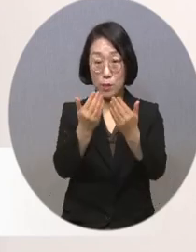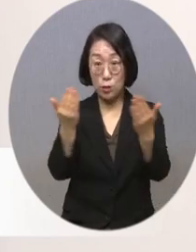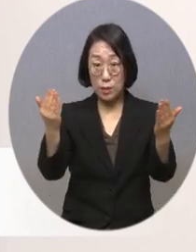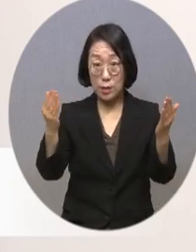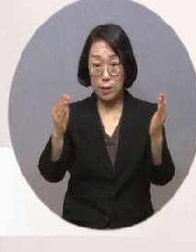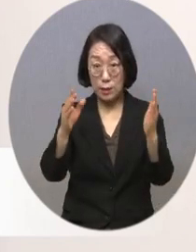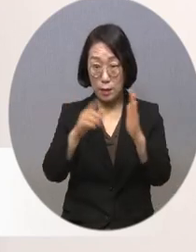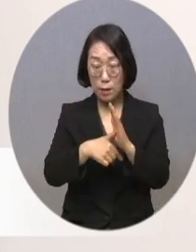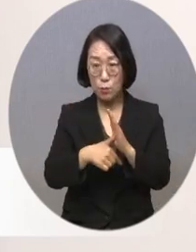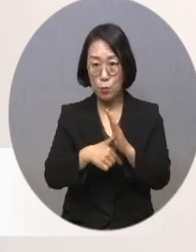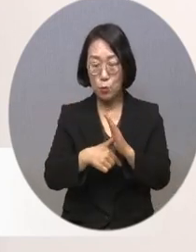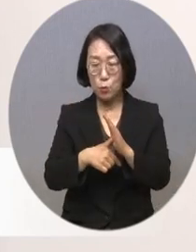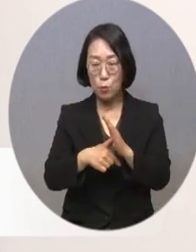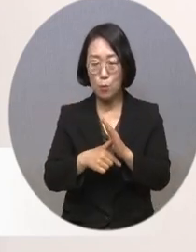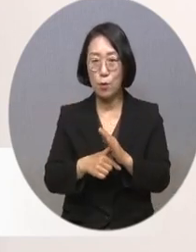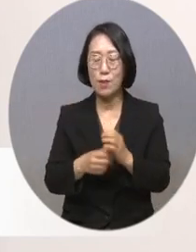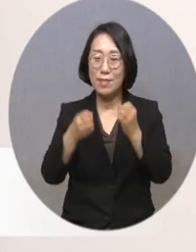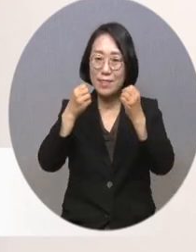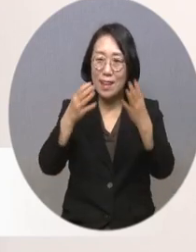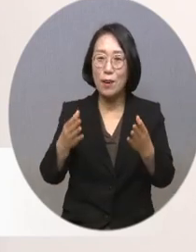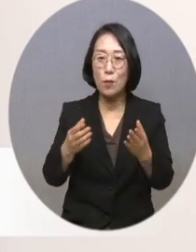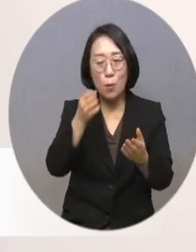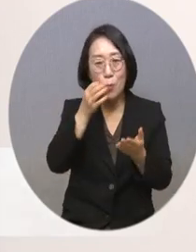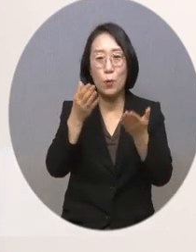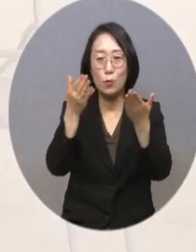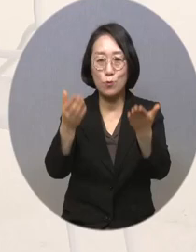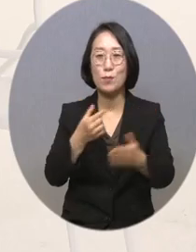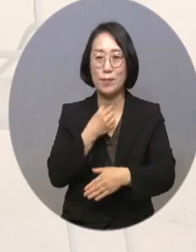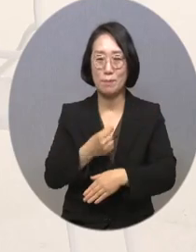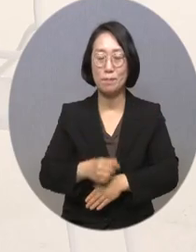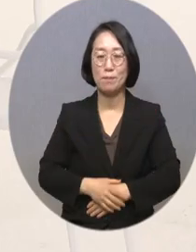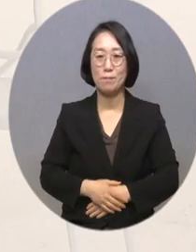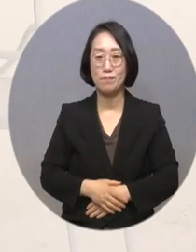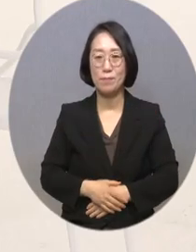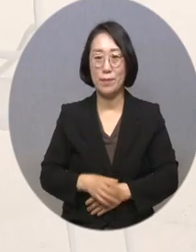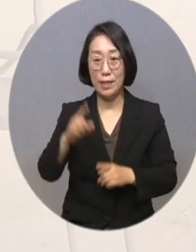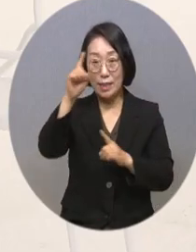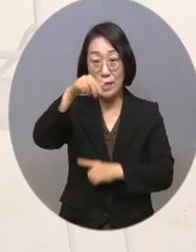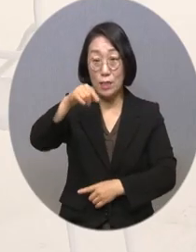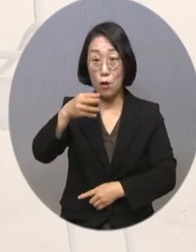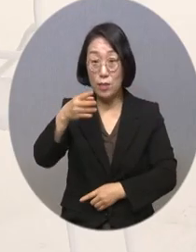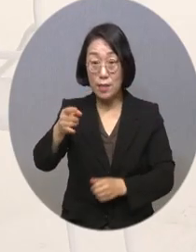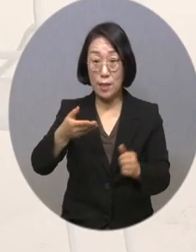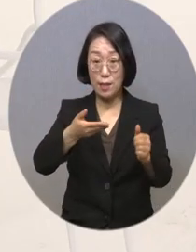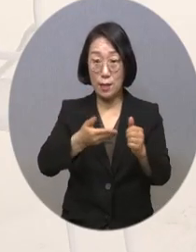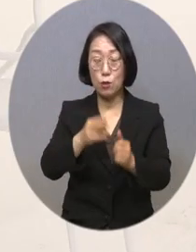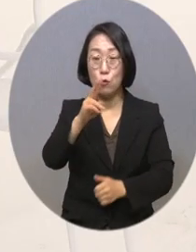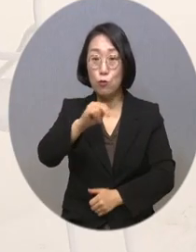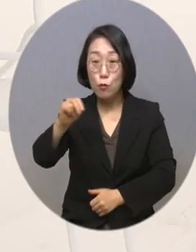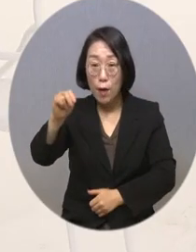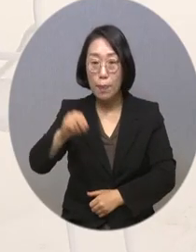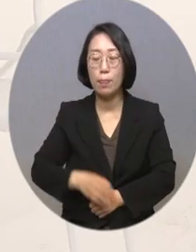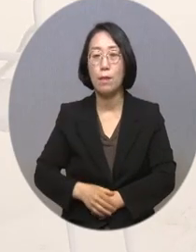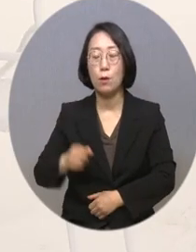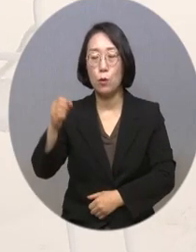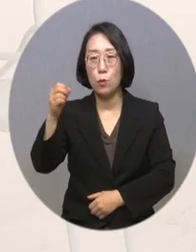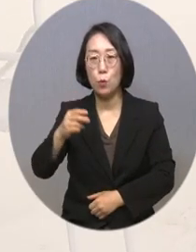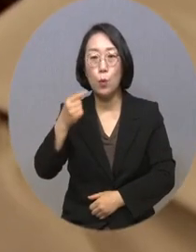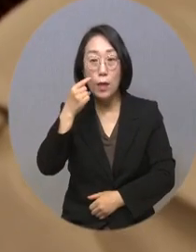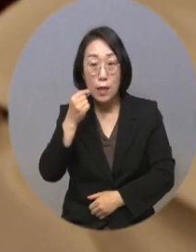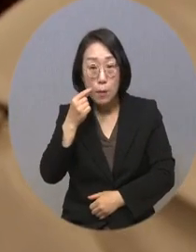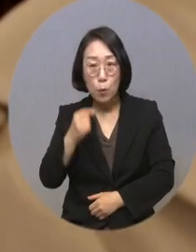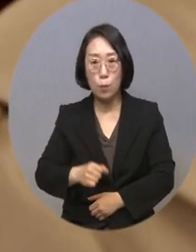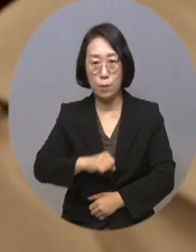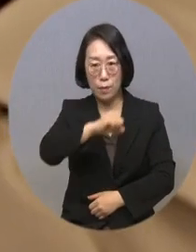좀 센세이션한 어떤 작업으로 아마 보여드릴게요. 이설재 작가는 UN 본부, 일본,